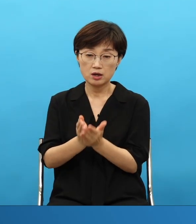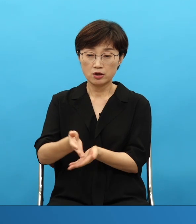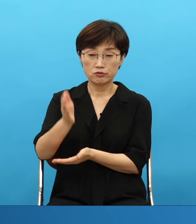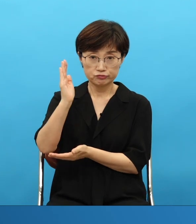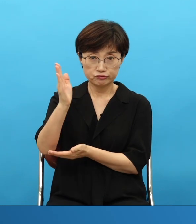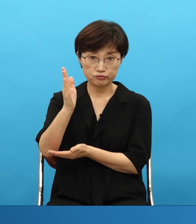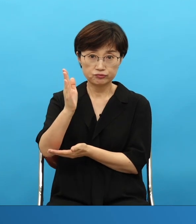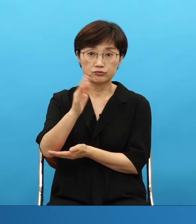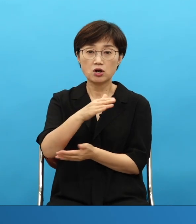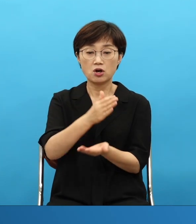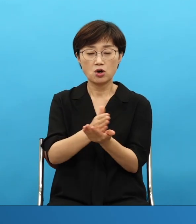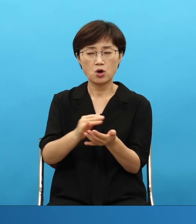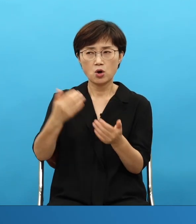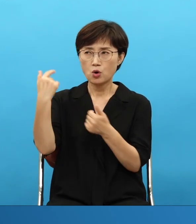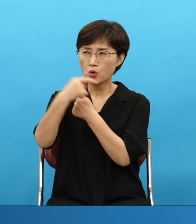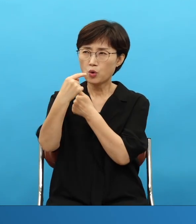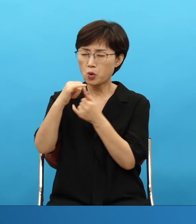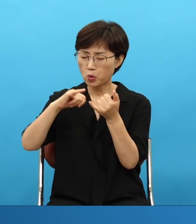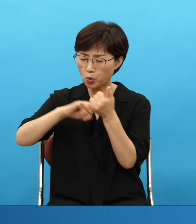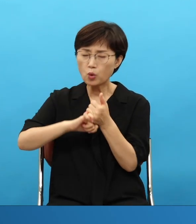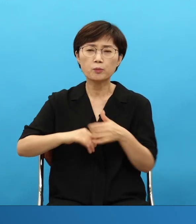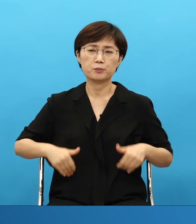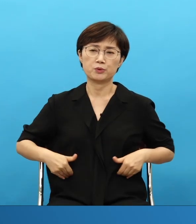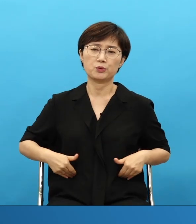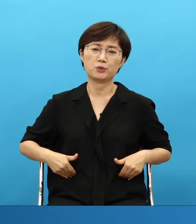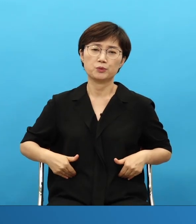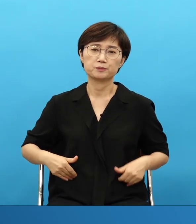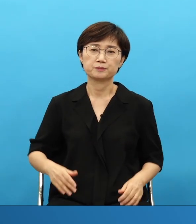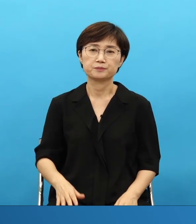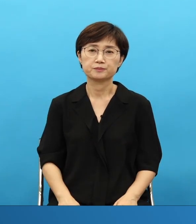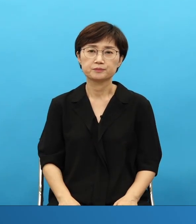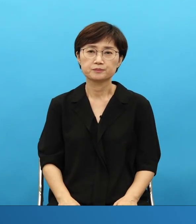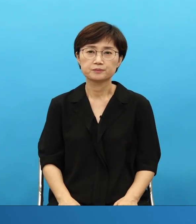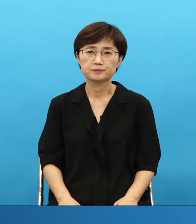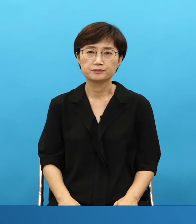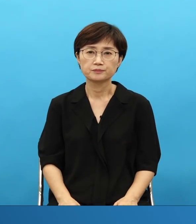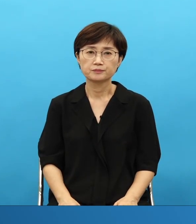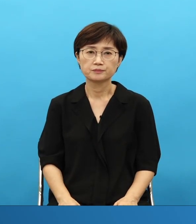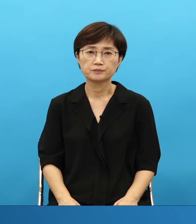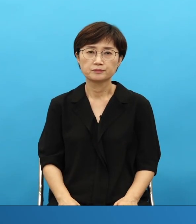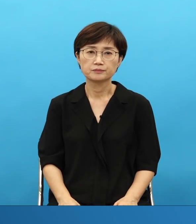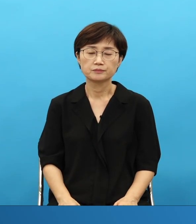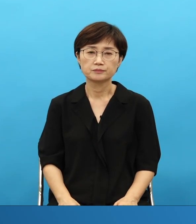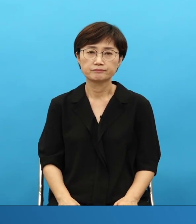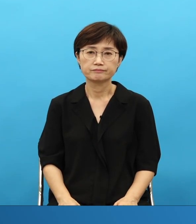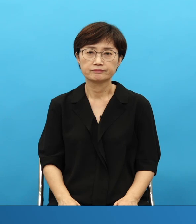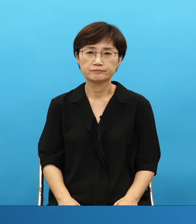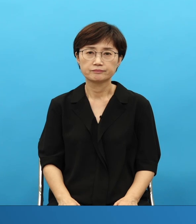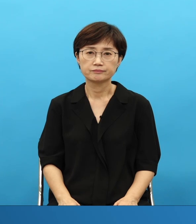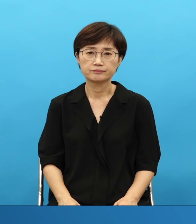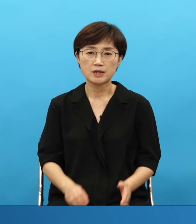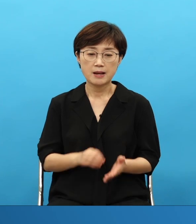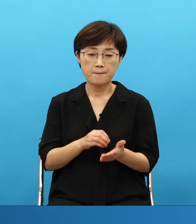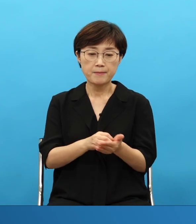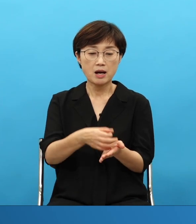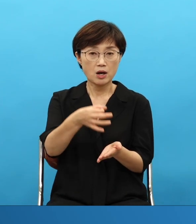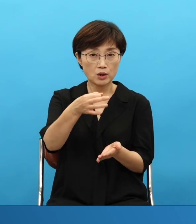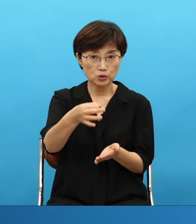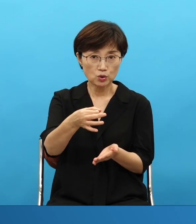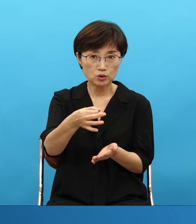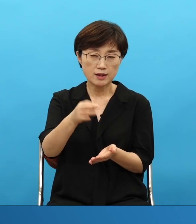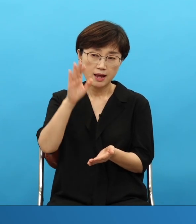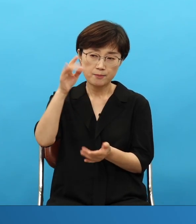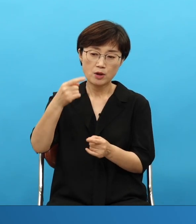사령관인 중직자가 반드시 알아야 할 필수 내용들의 강의들로 수업이 진행됩니다. 모든 등록 헌금은 미래교회